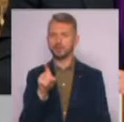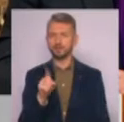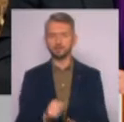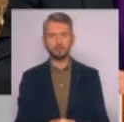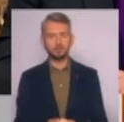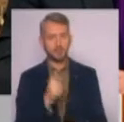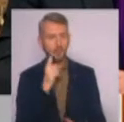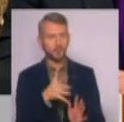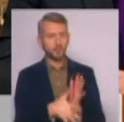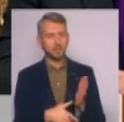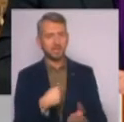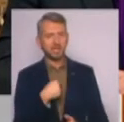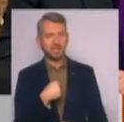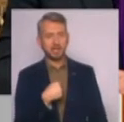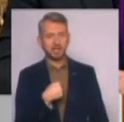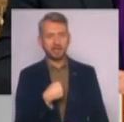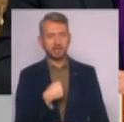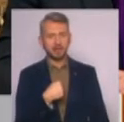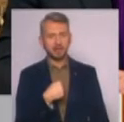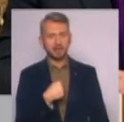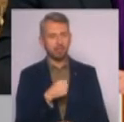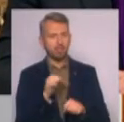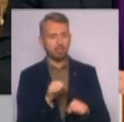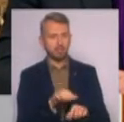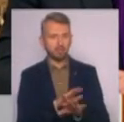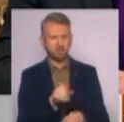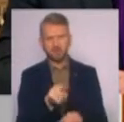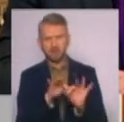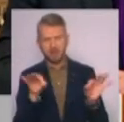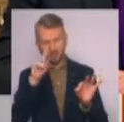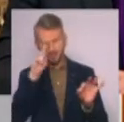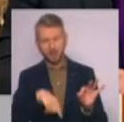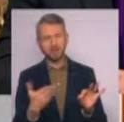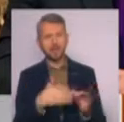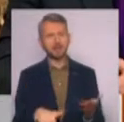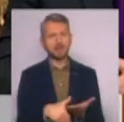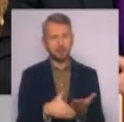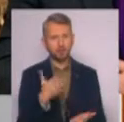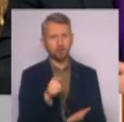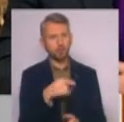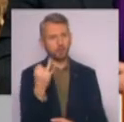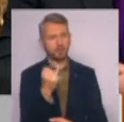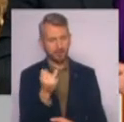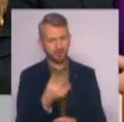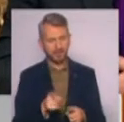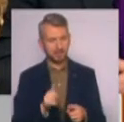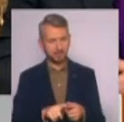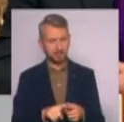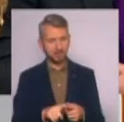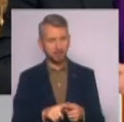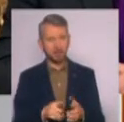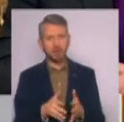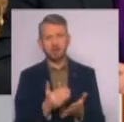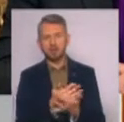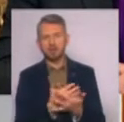Розумієте, я не прибічник. Ви прекрасно знаєте, які засоби, якщо ви цікавитесь цим. Велика група є.